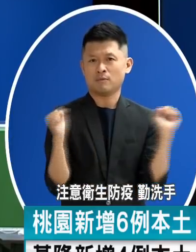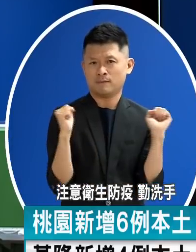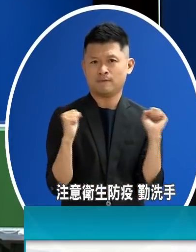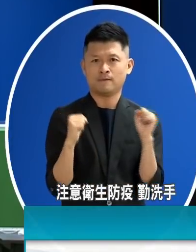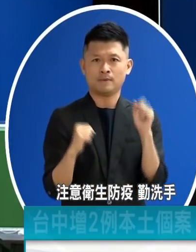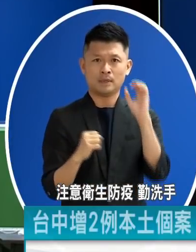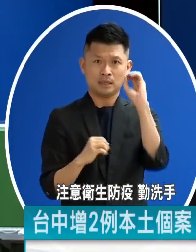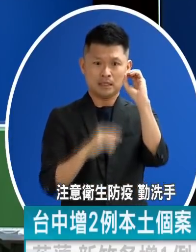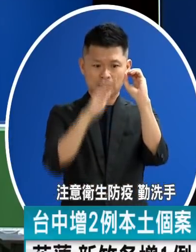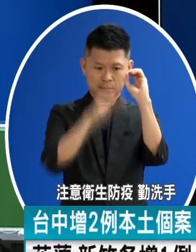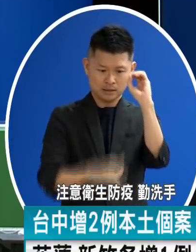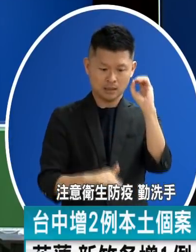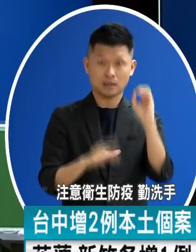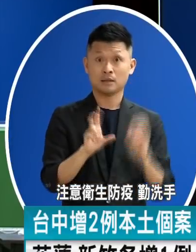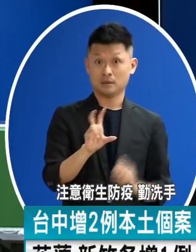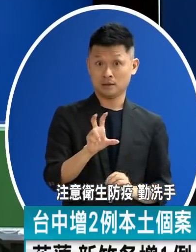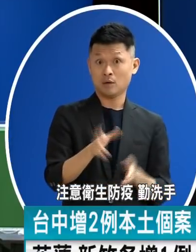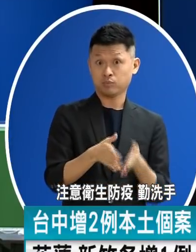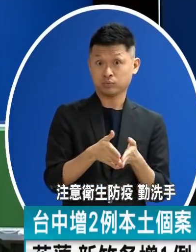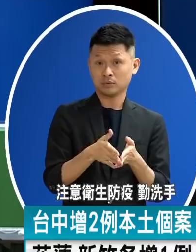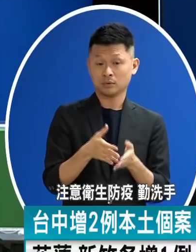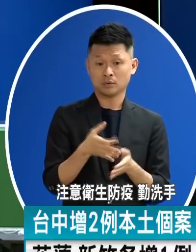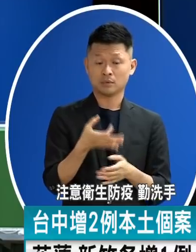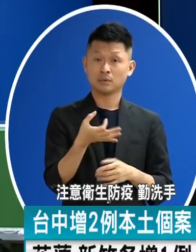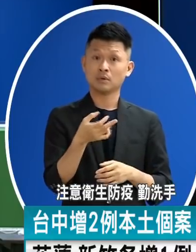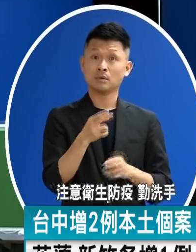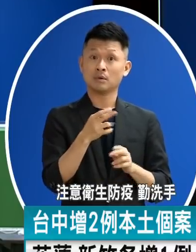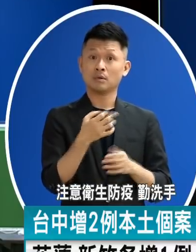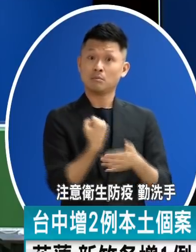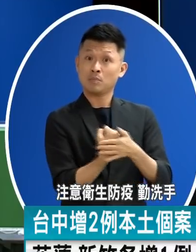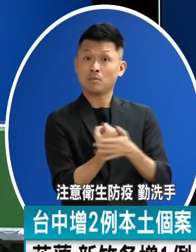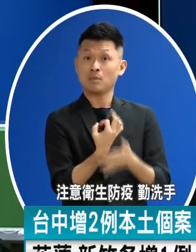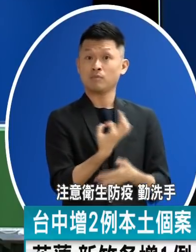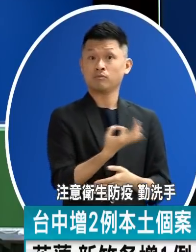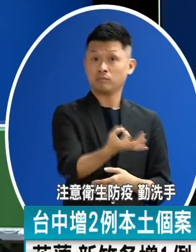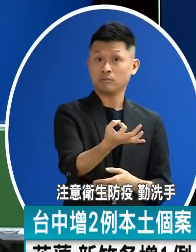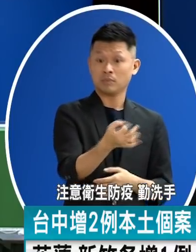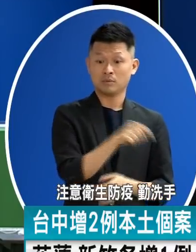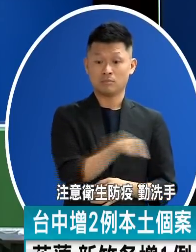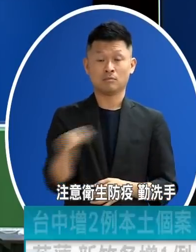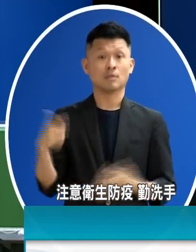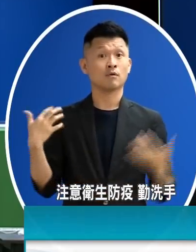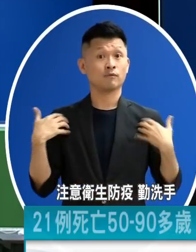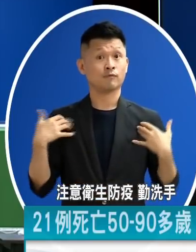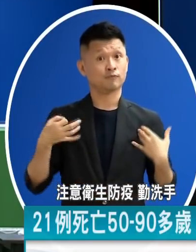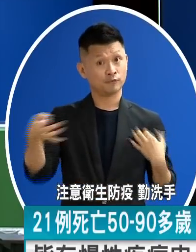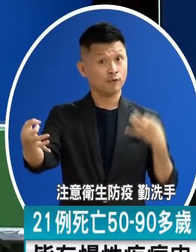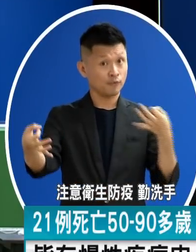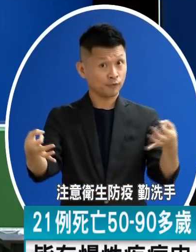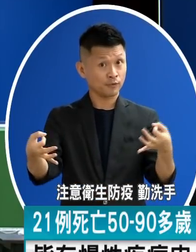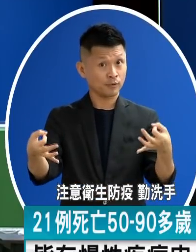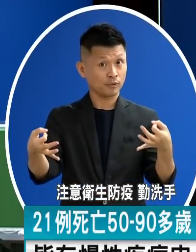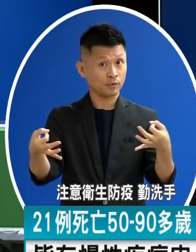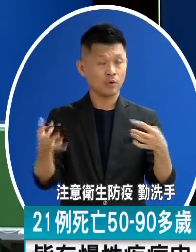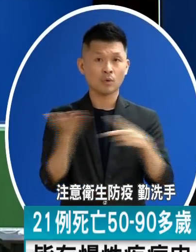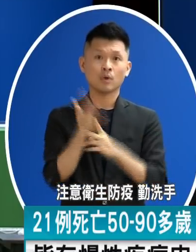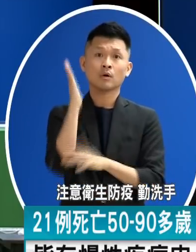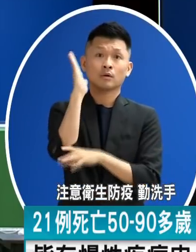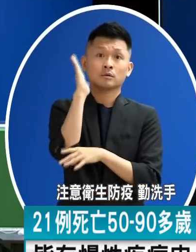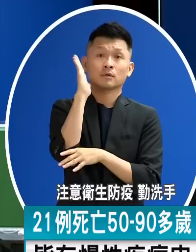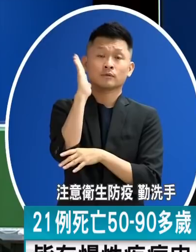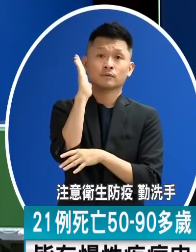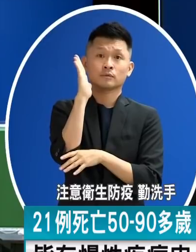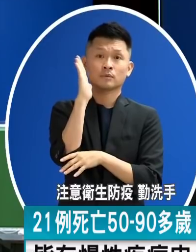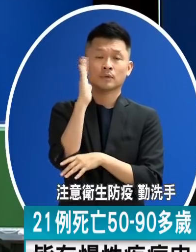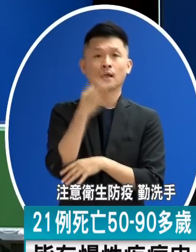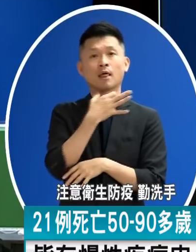那这个冷链的费用是台积电跟永龄基金会他们各自去负担，还是说政府